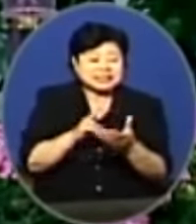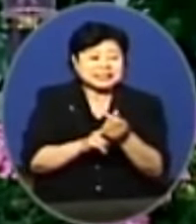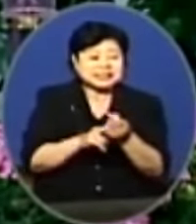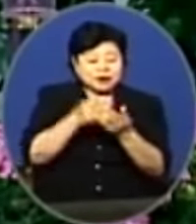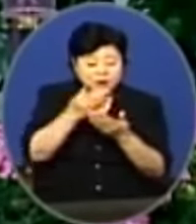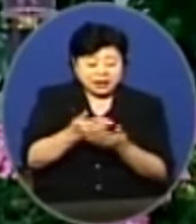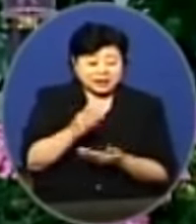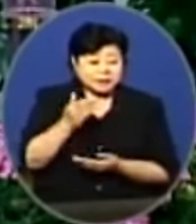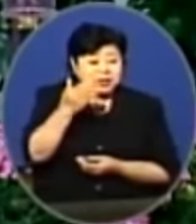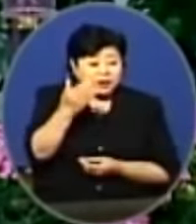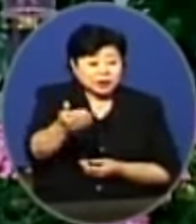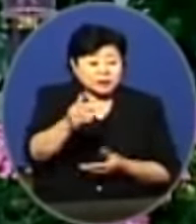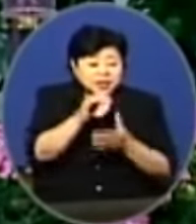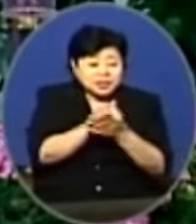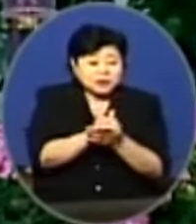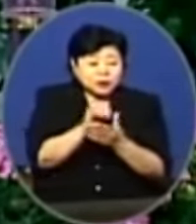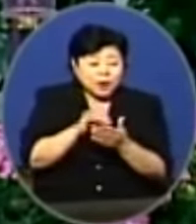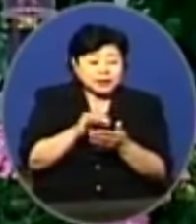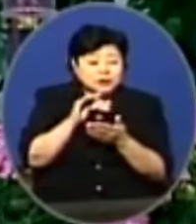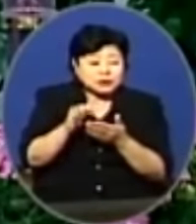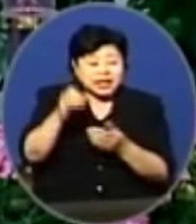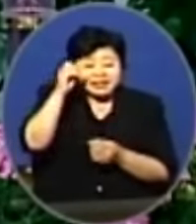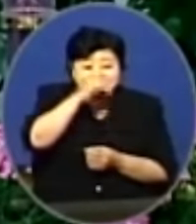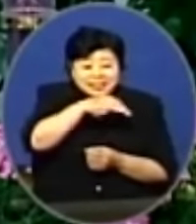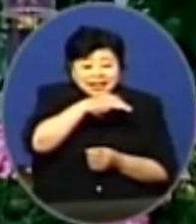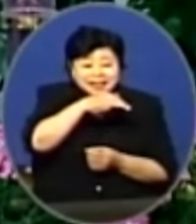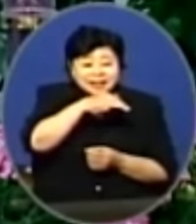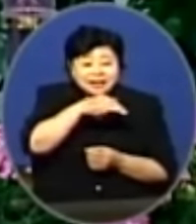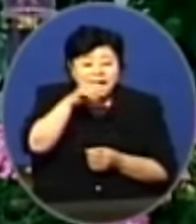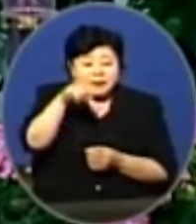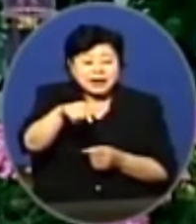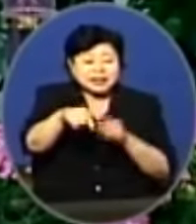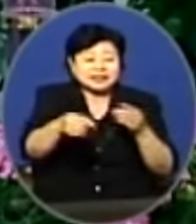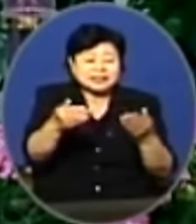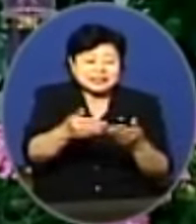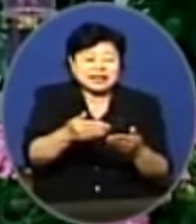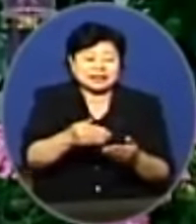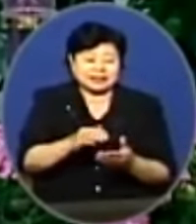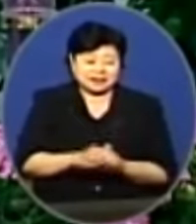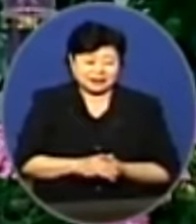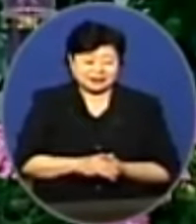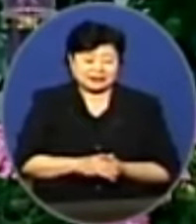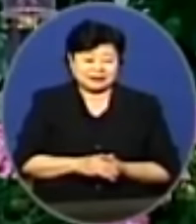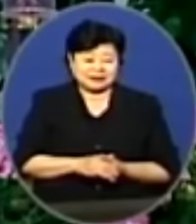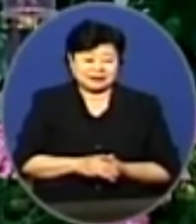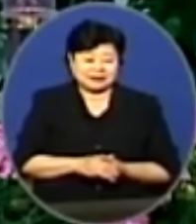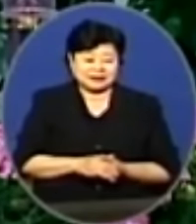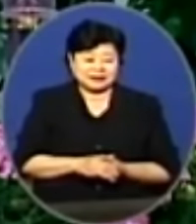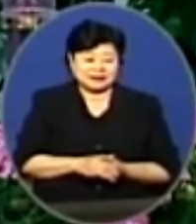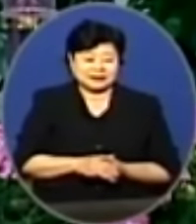받게 되는 것입니다. 여러분 기도를 하고 난 다음에 그냥 밖에 나가서 일하러 갈 때나